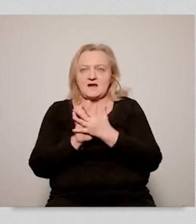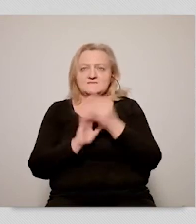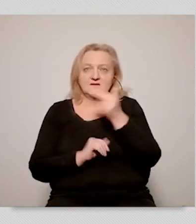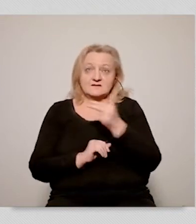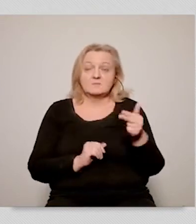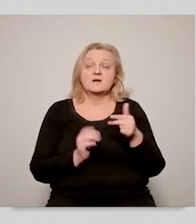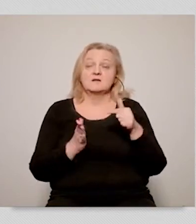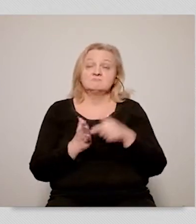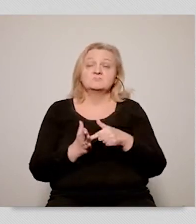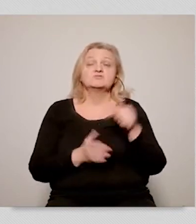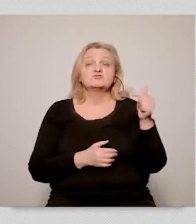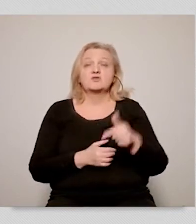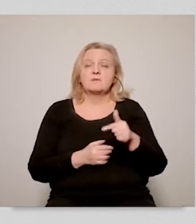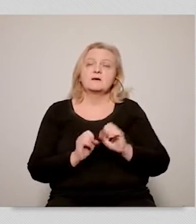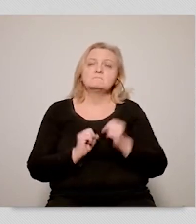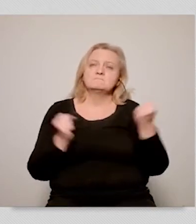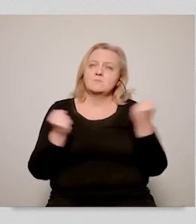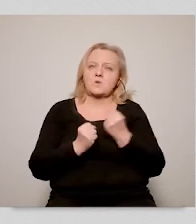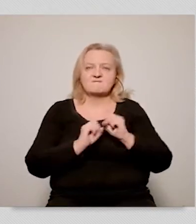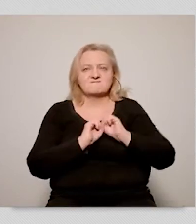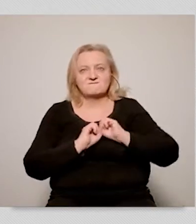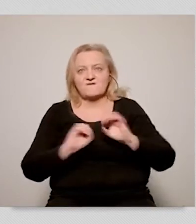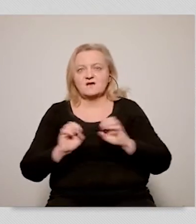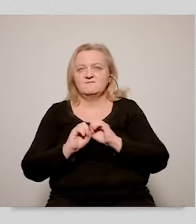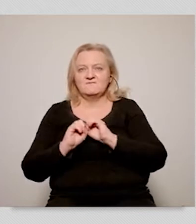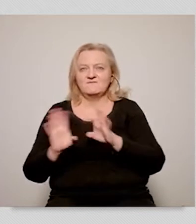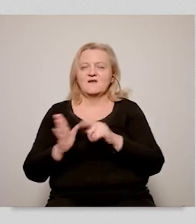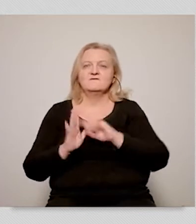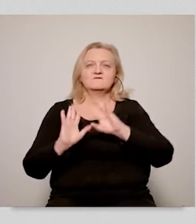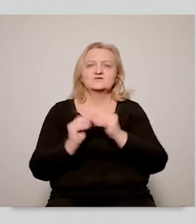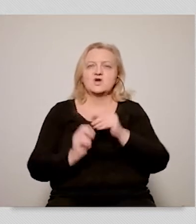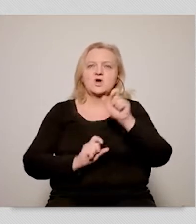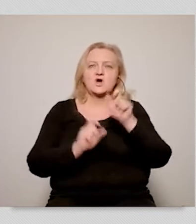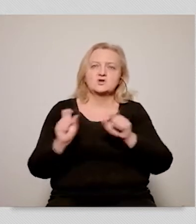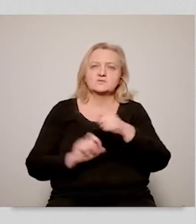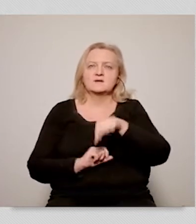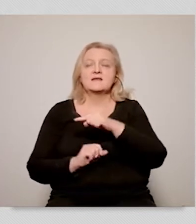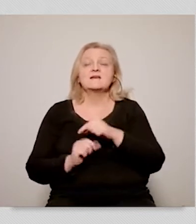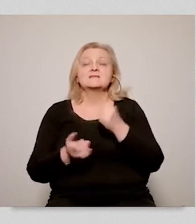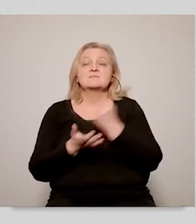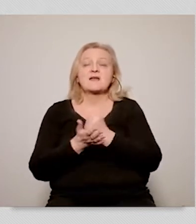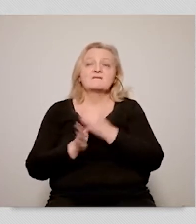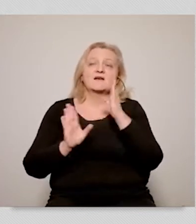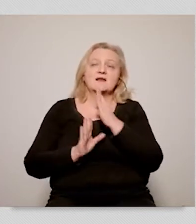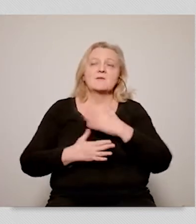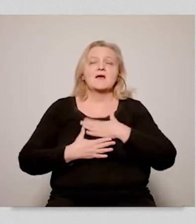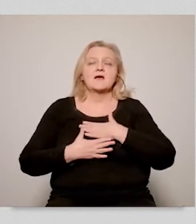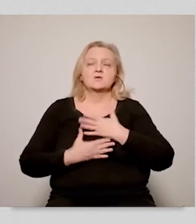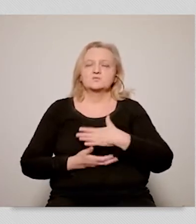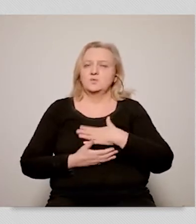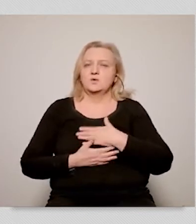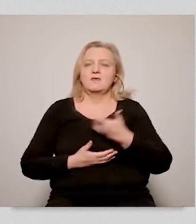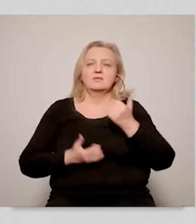trzeba mocno tłumaczyć chociażby tym wszystkim, którym sprawy klimatu chociażby są na sercu i